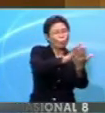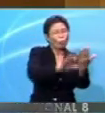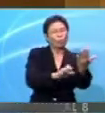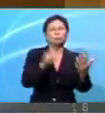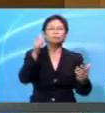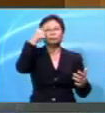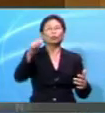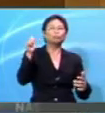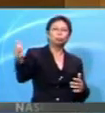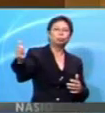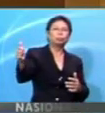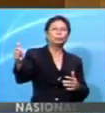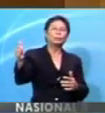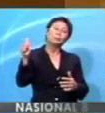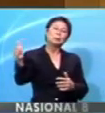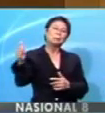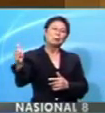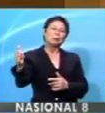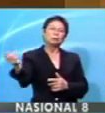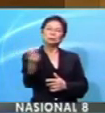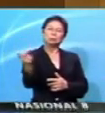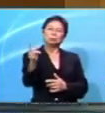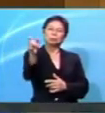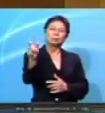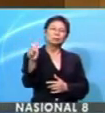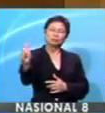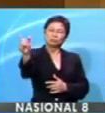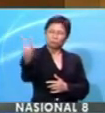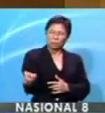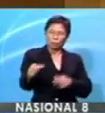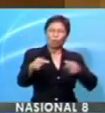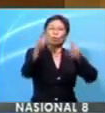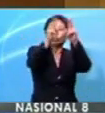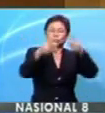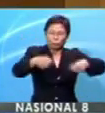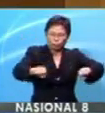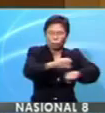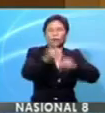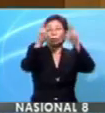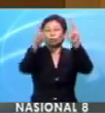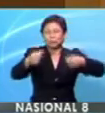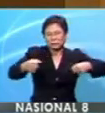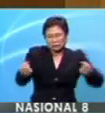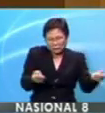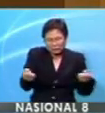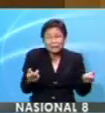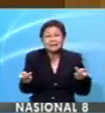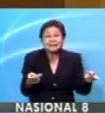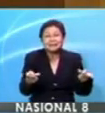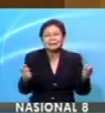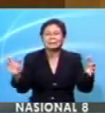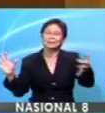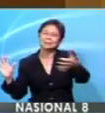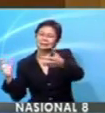pilihan kepada kedua-dua calon ujian motosikal dan ujian ktik ini untuk disatukan eh